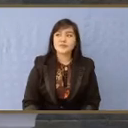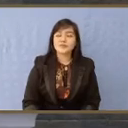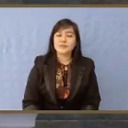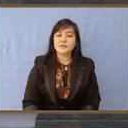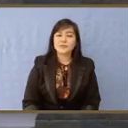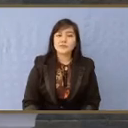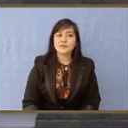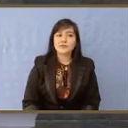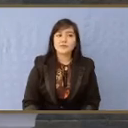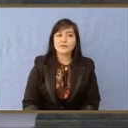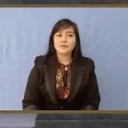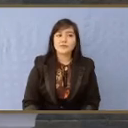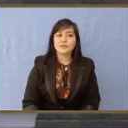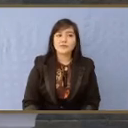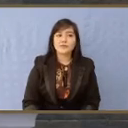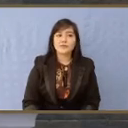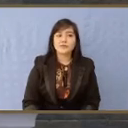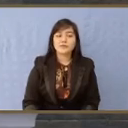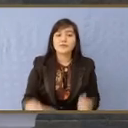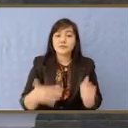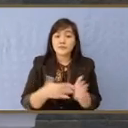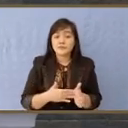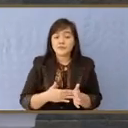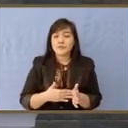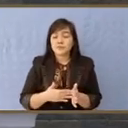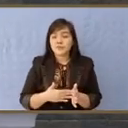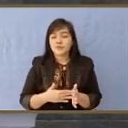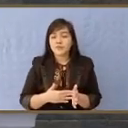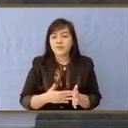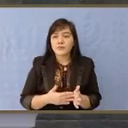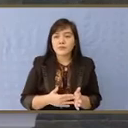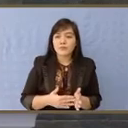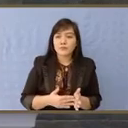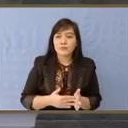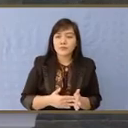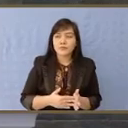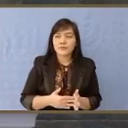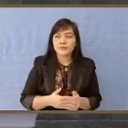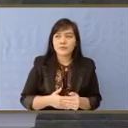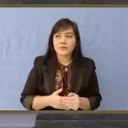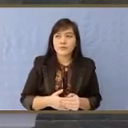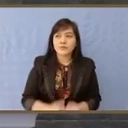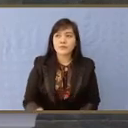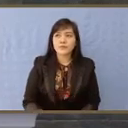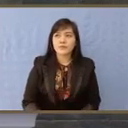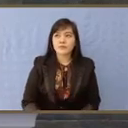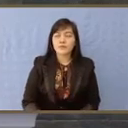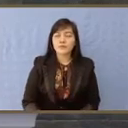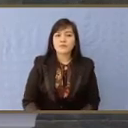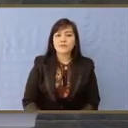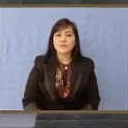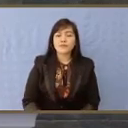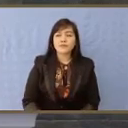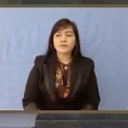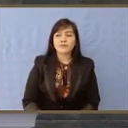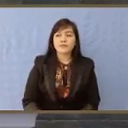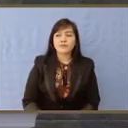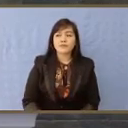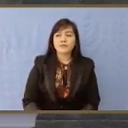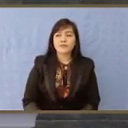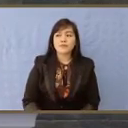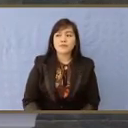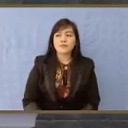tayo dito sa Book of Ruth eh. Ang pinakakabuuan po, of course, as far as the Bible scholars is